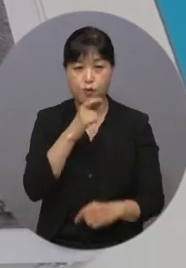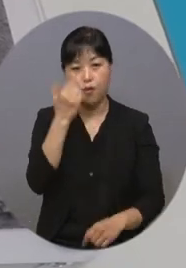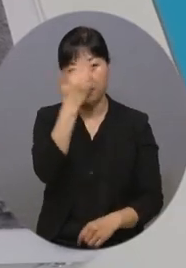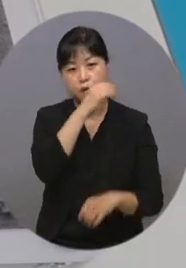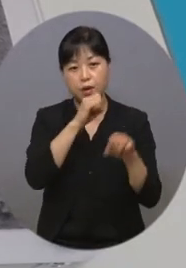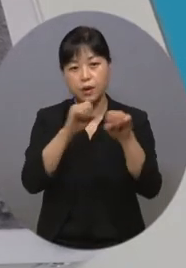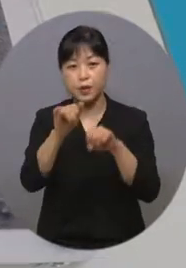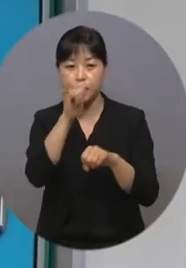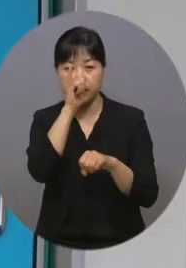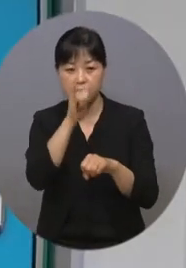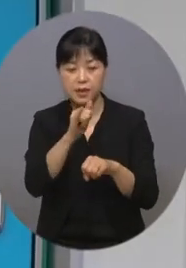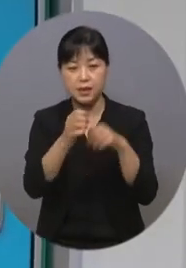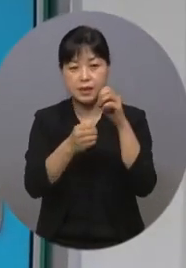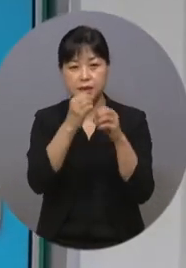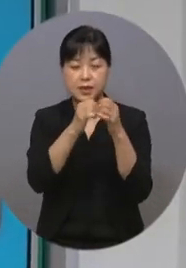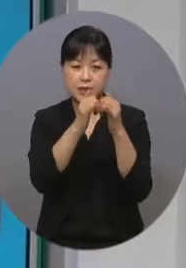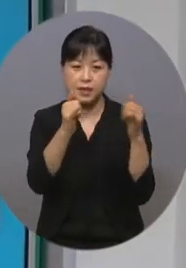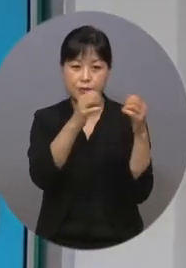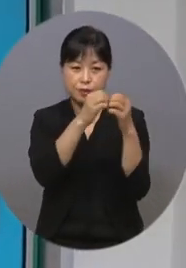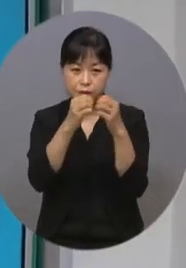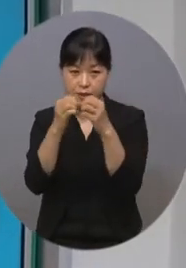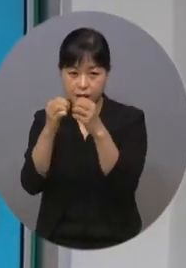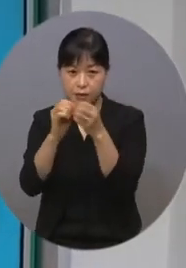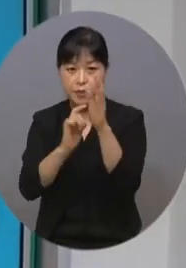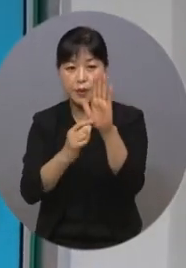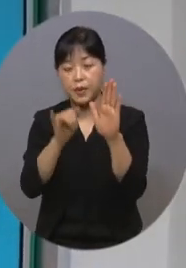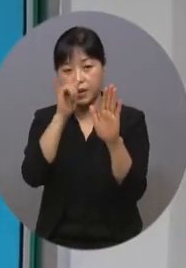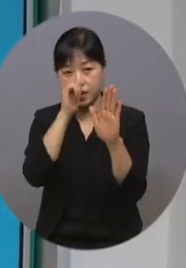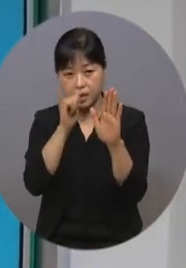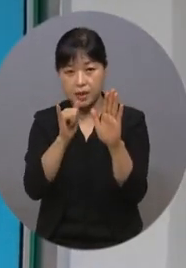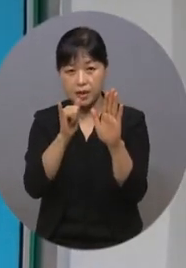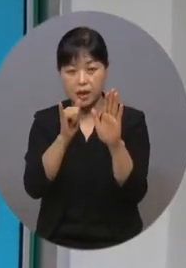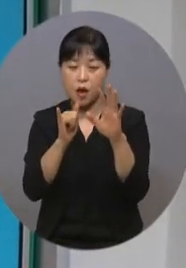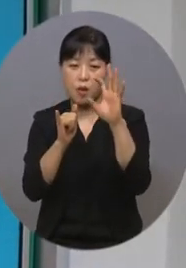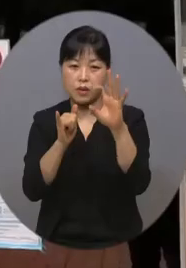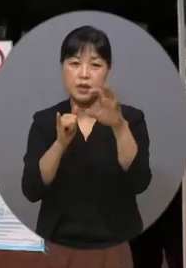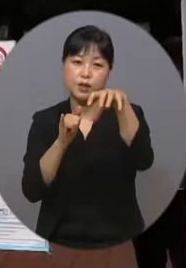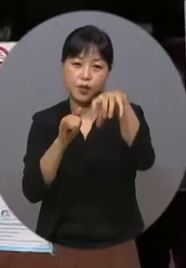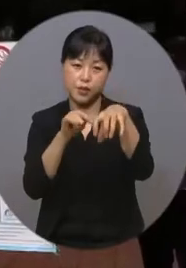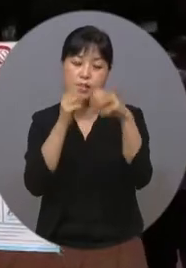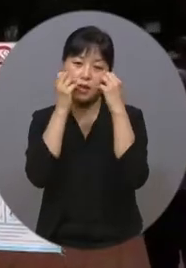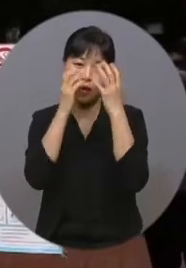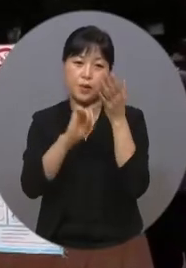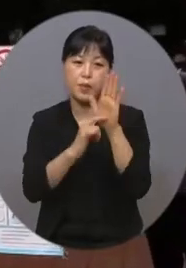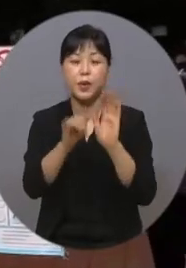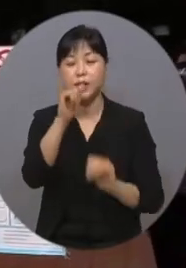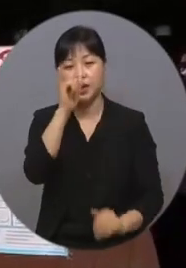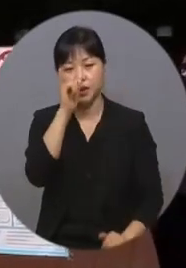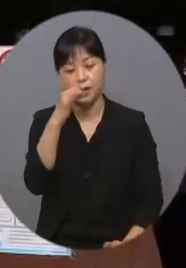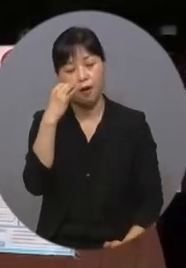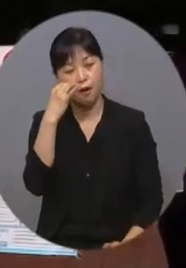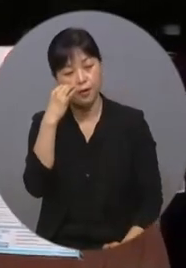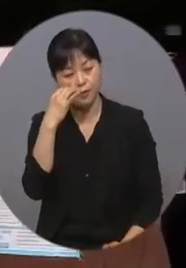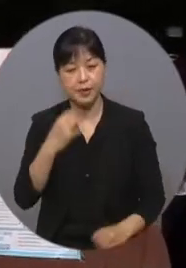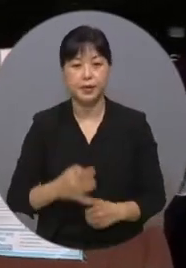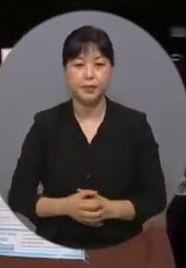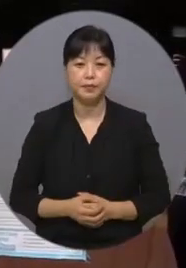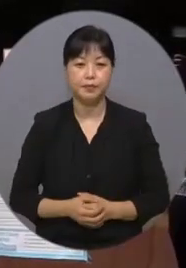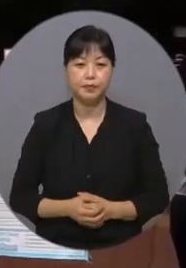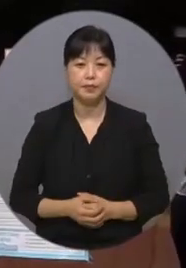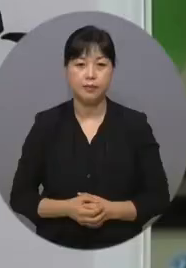활동하는 시인의 구절이 어우러져 공간의 분위기를 새롭게 표현해내 흥미를